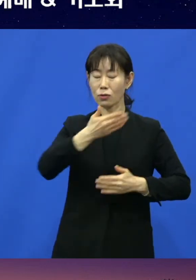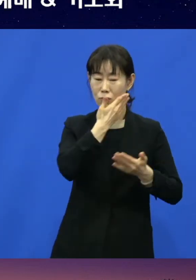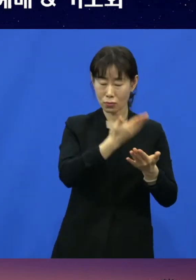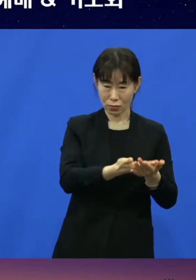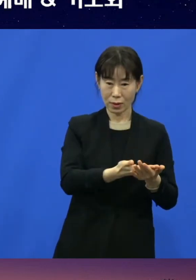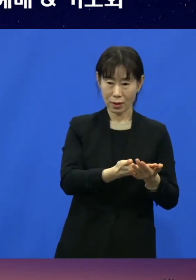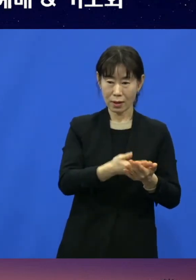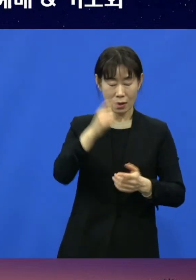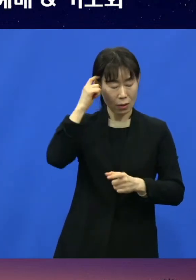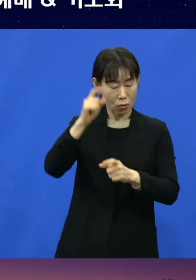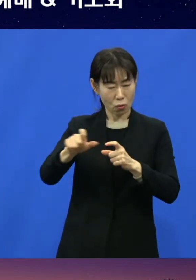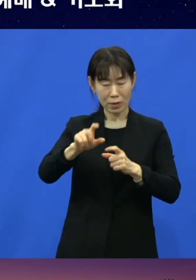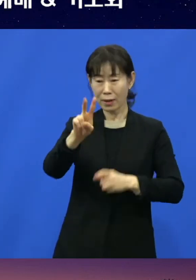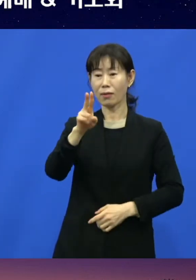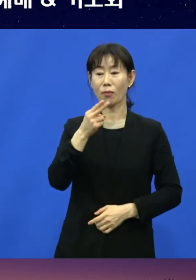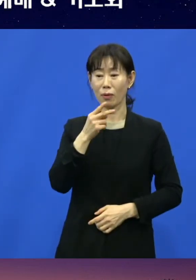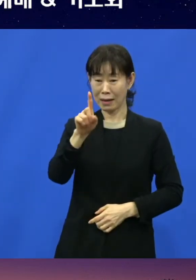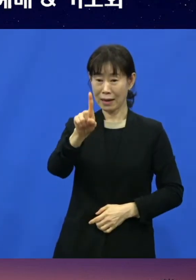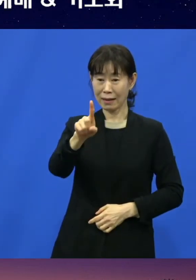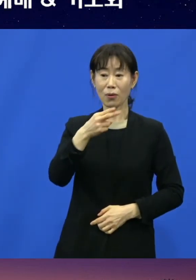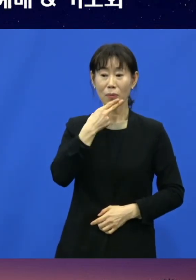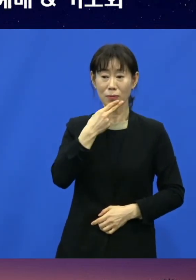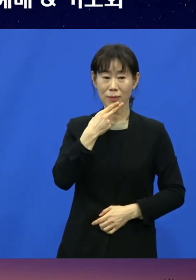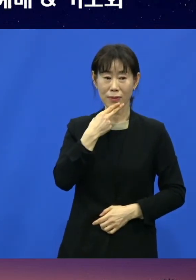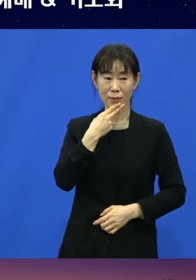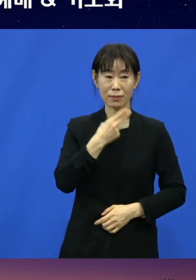고민에 빠지지 않았어요.